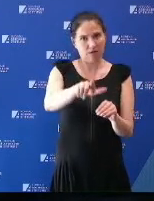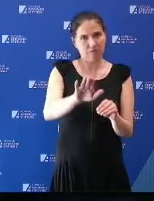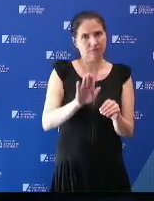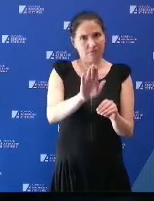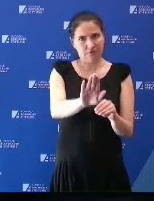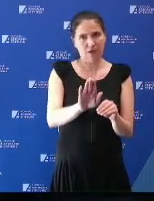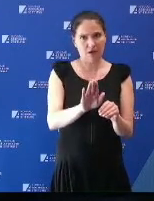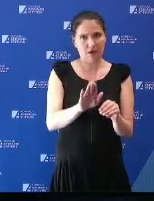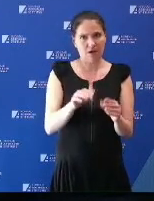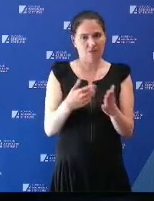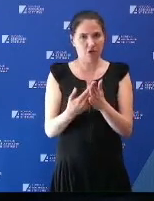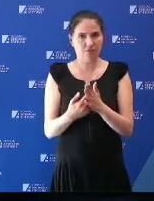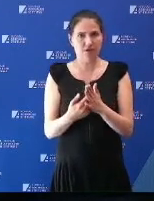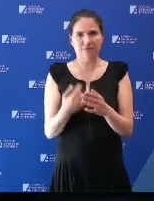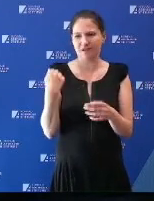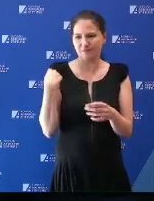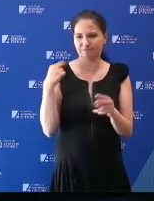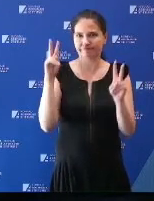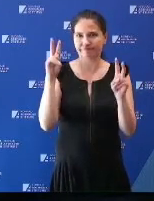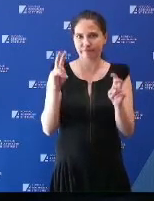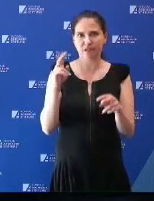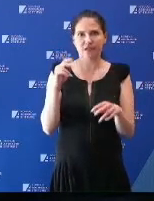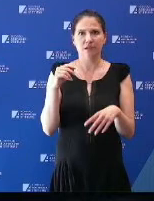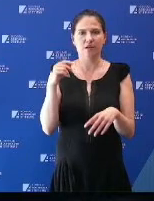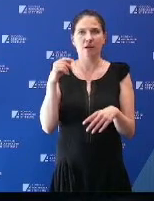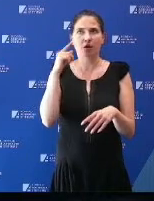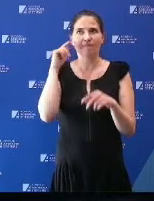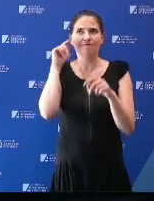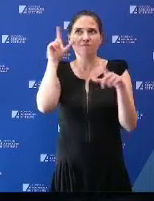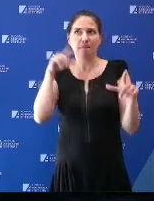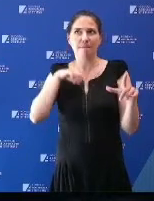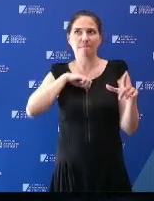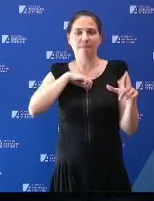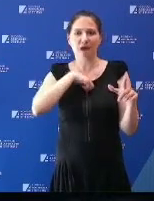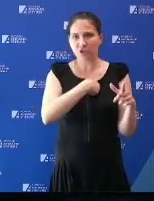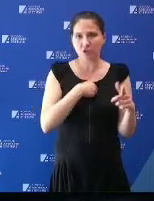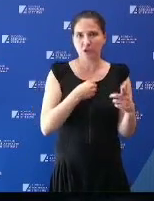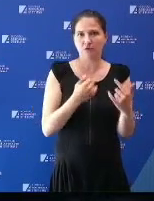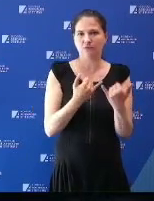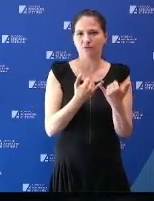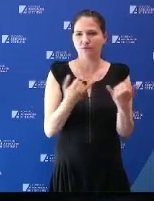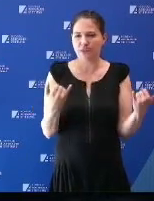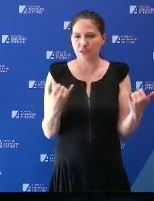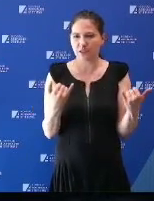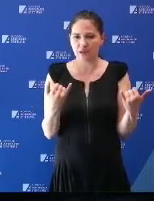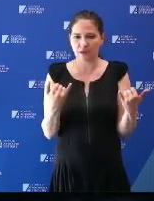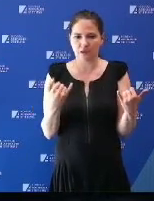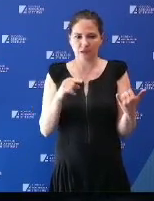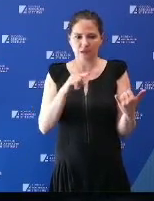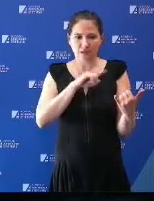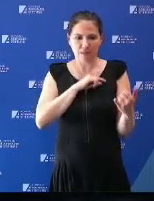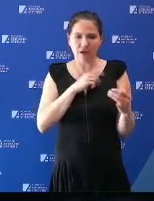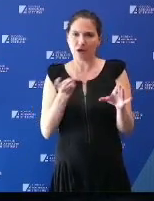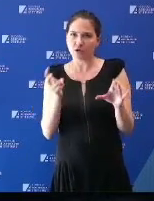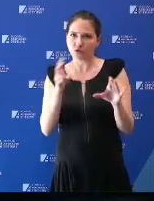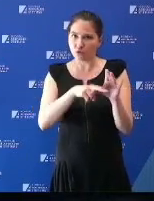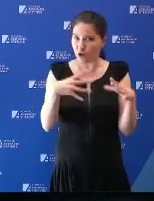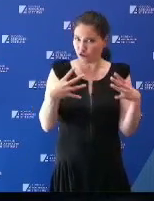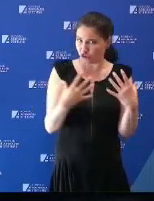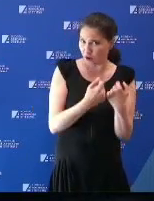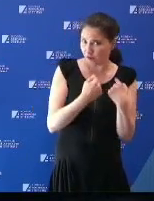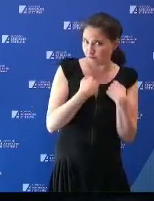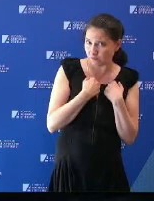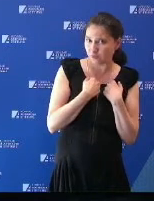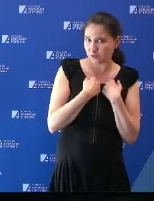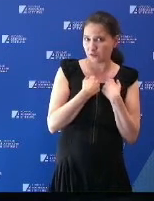was wir gerade auch hatten, dieser Mindset, den Zugang zu haben zu den Dokumenten und so weiter,